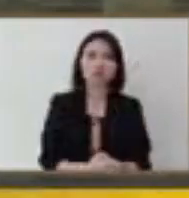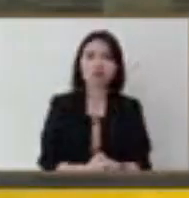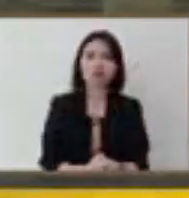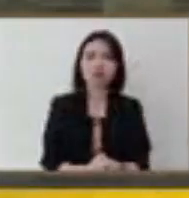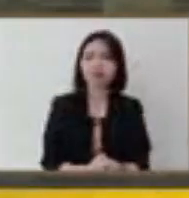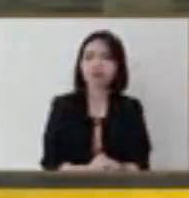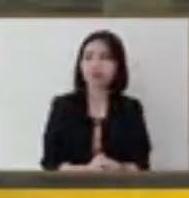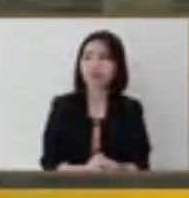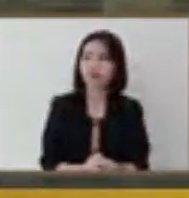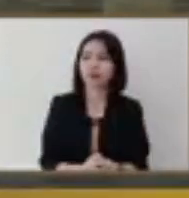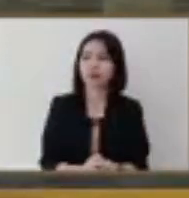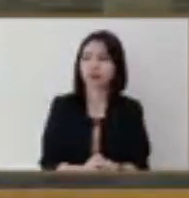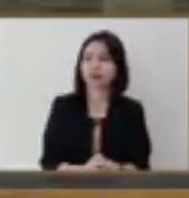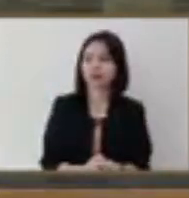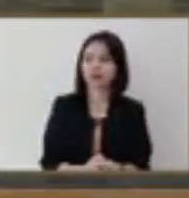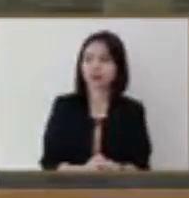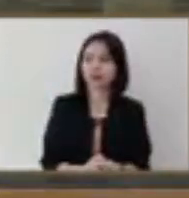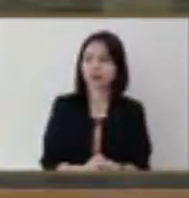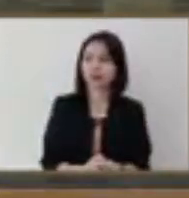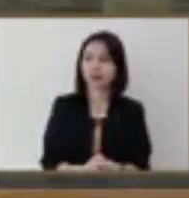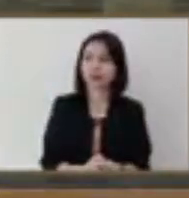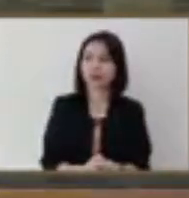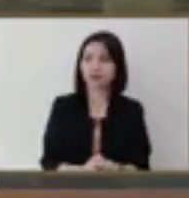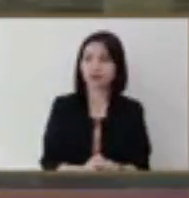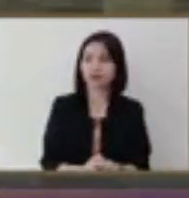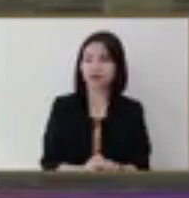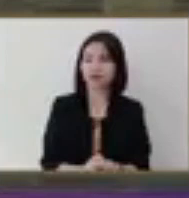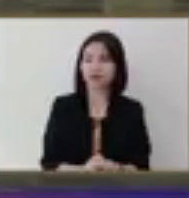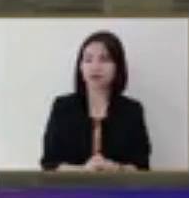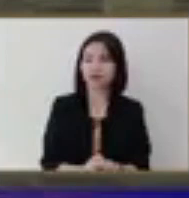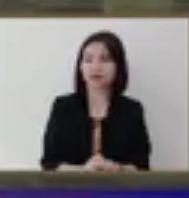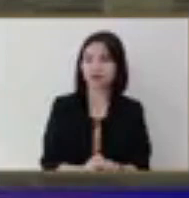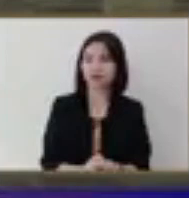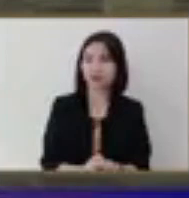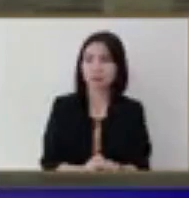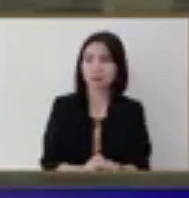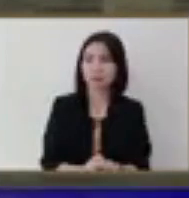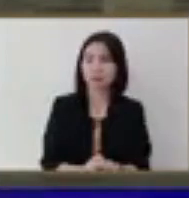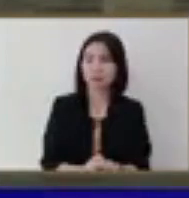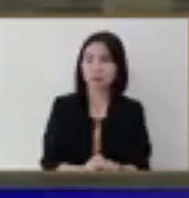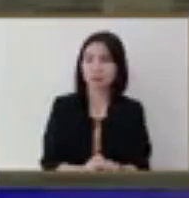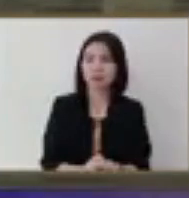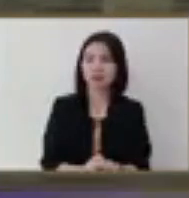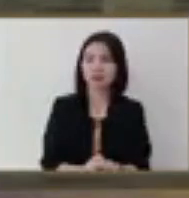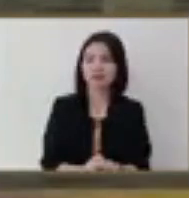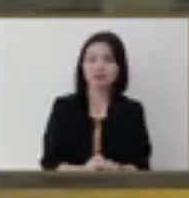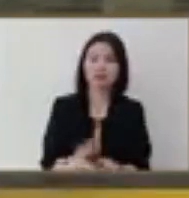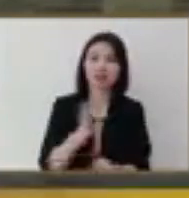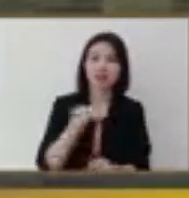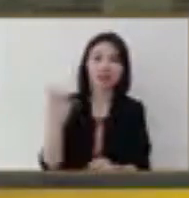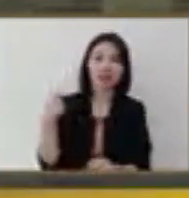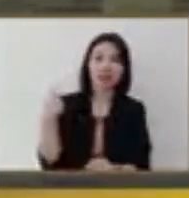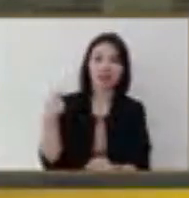bumunot ng baril, at ang baril ay 38. Akalain mong sa dami-dami ng baril, sa dami-dami ng pera, bibili ng 38.